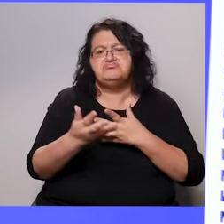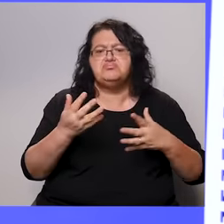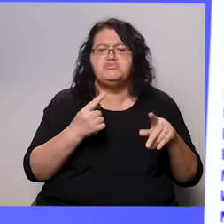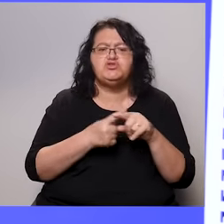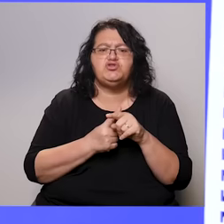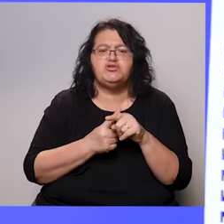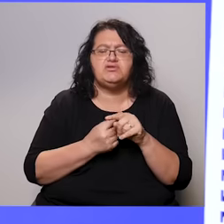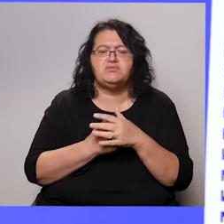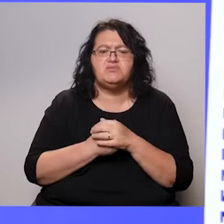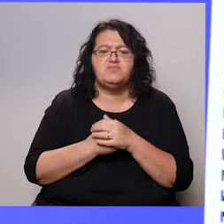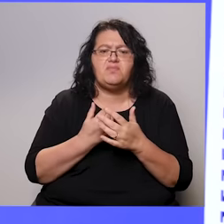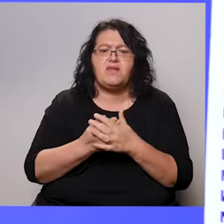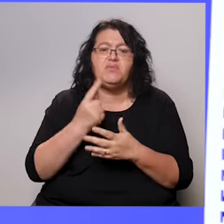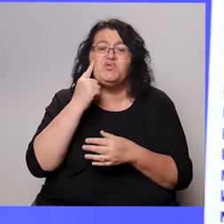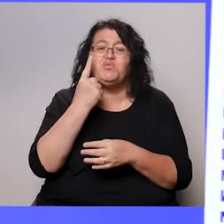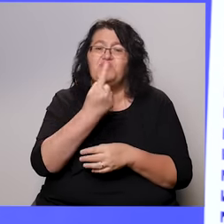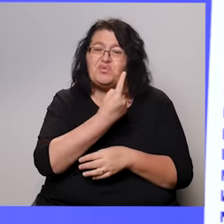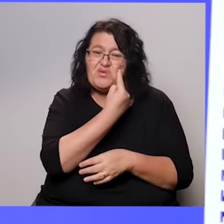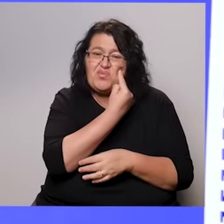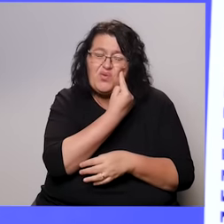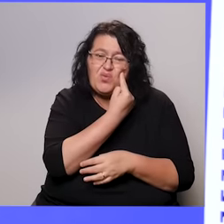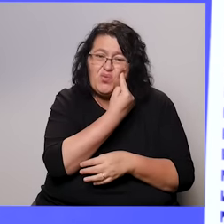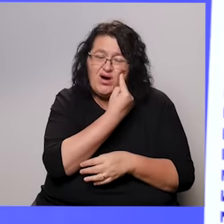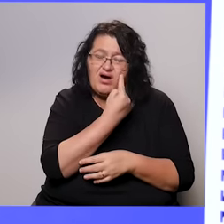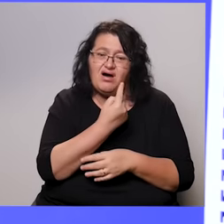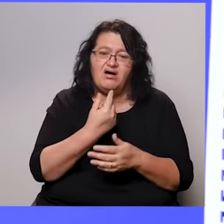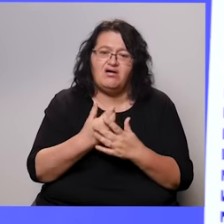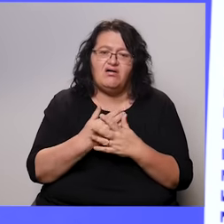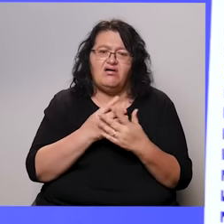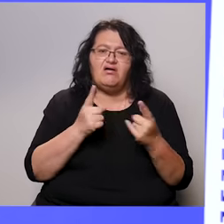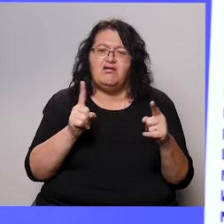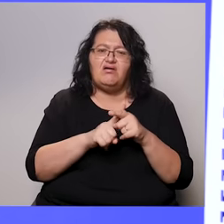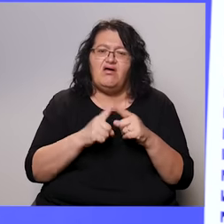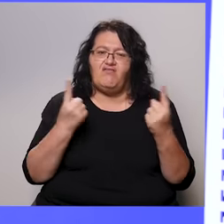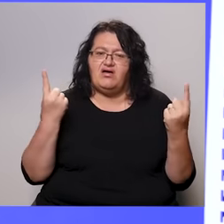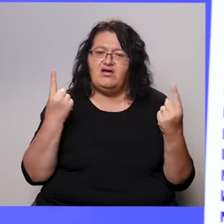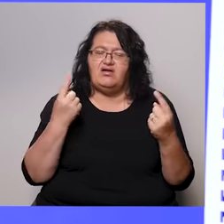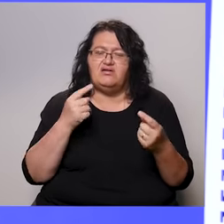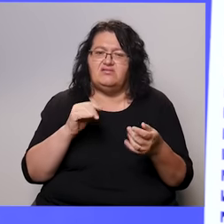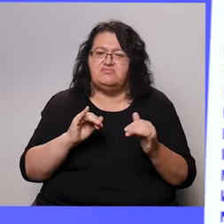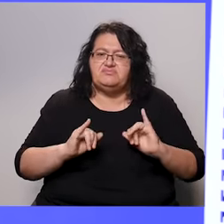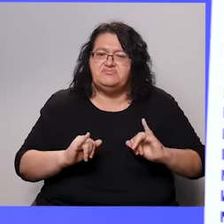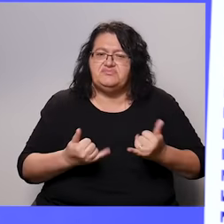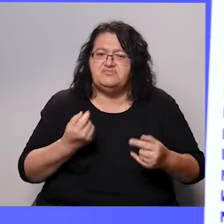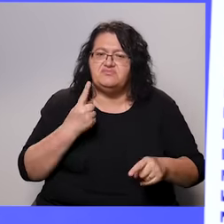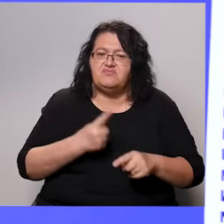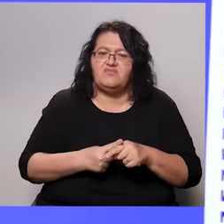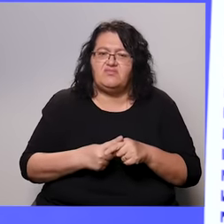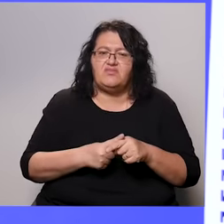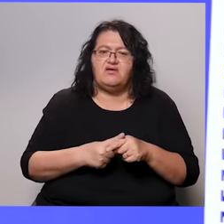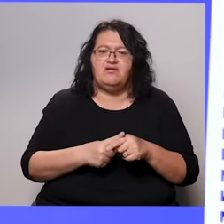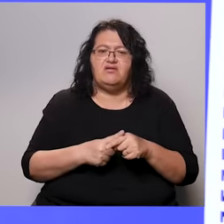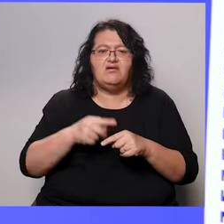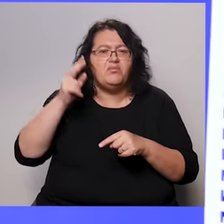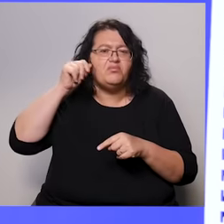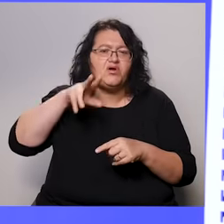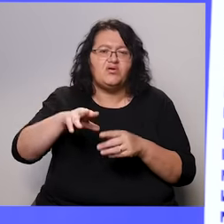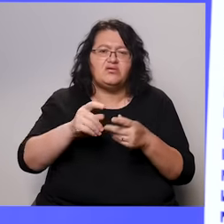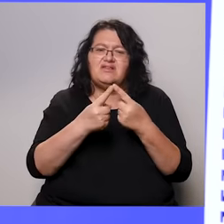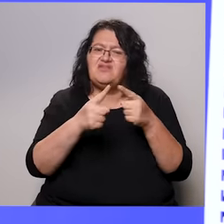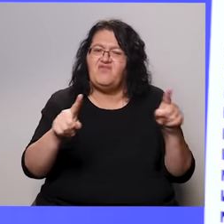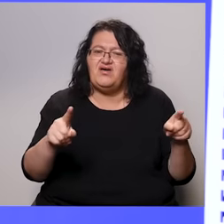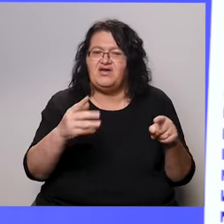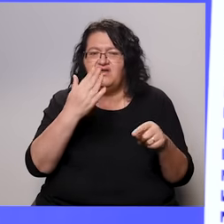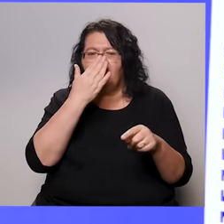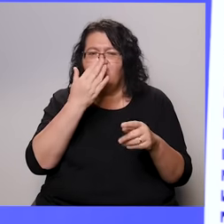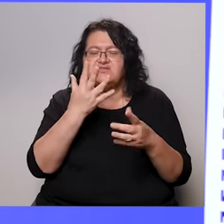Și pentru prima dată atunci m-am confruntat cu un dar de prorocie care s-a manifestat diferit față